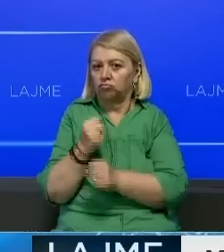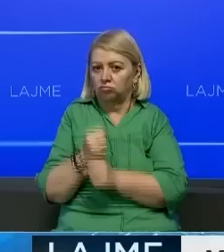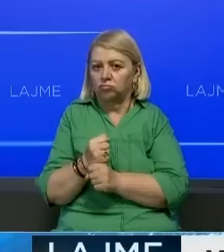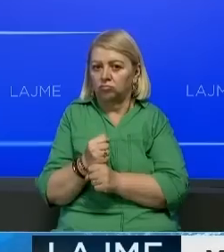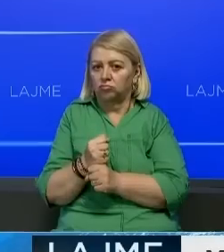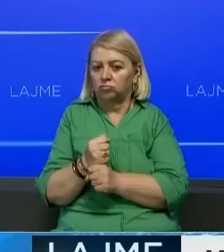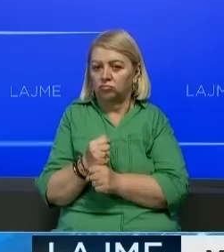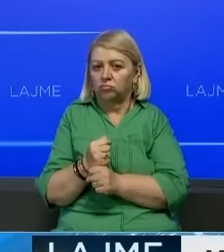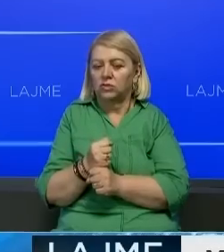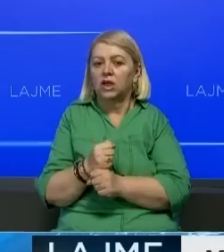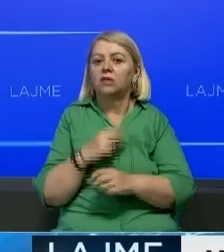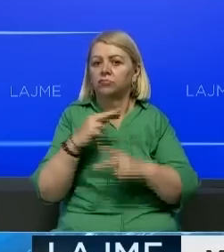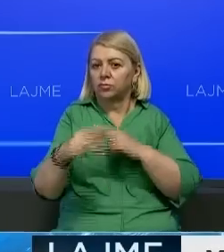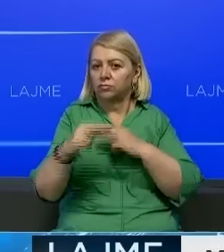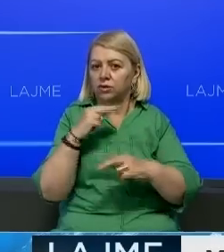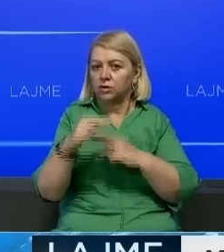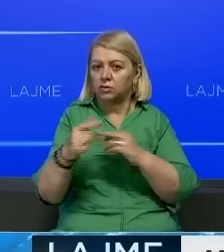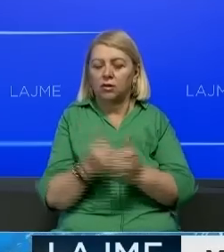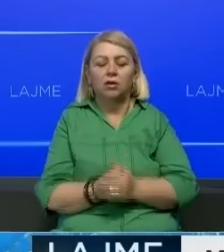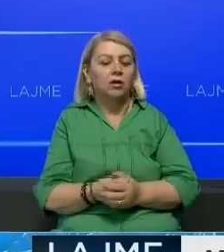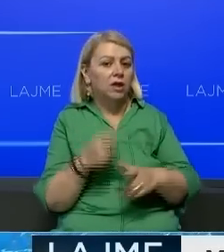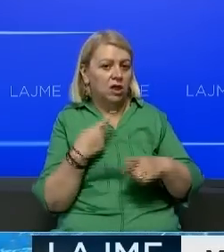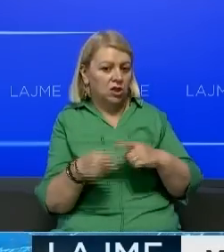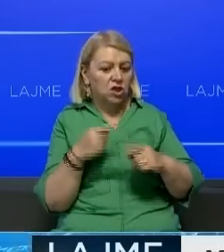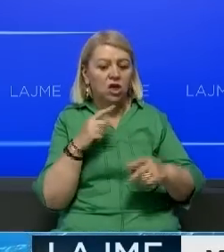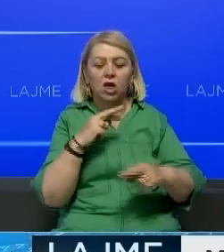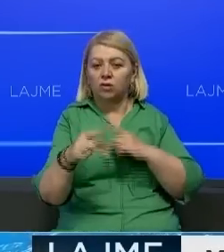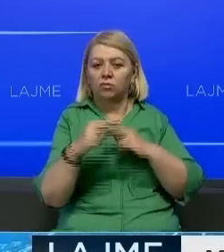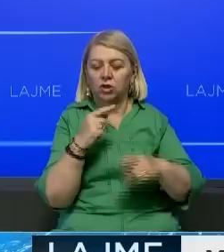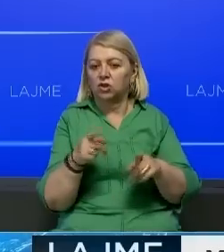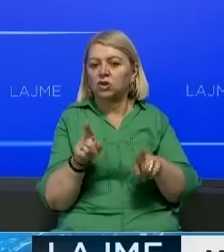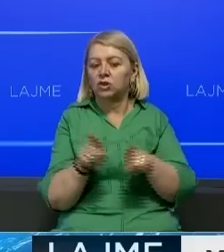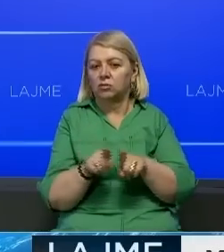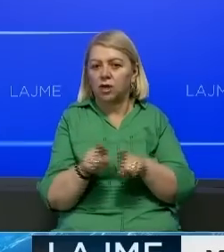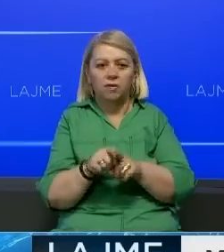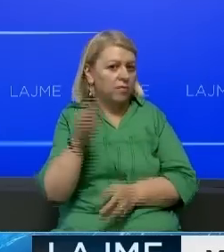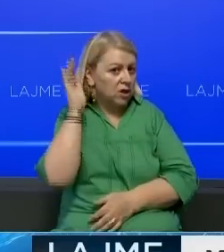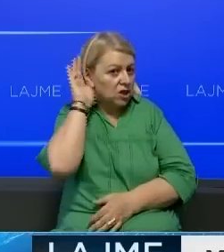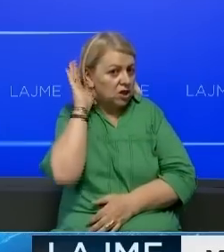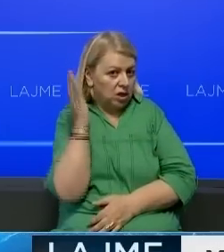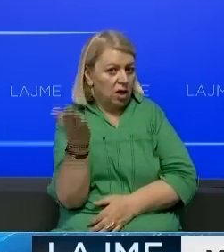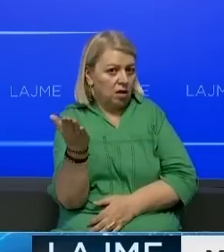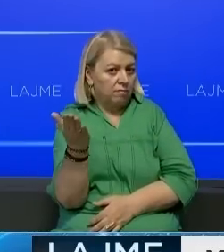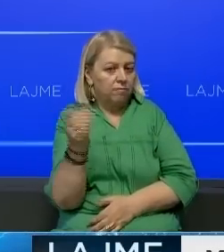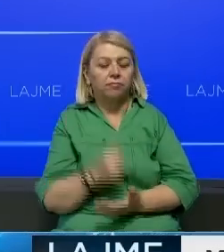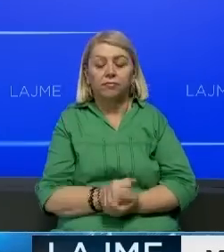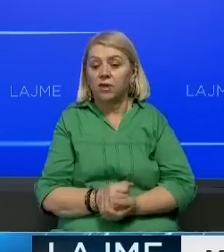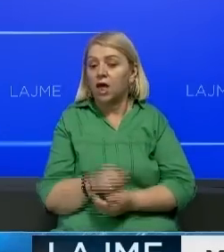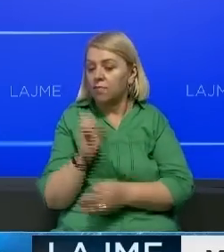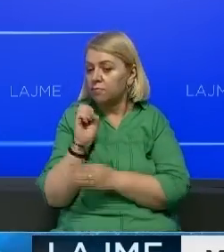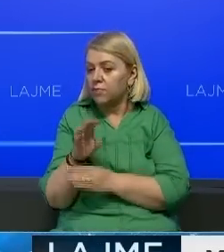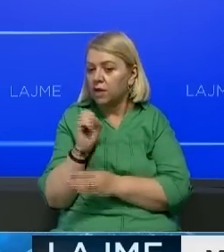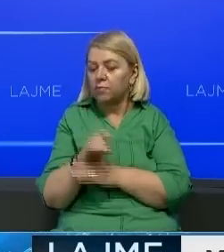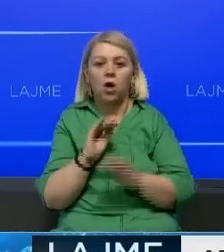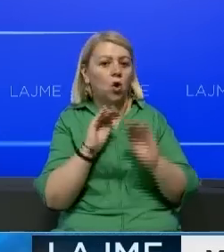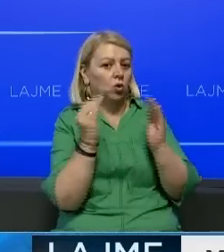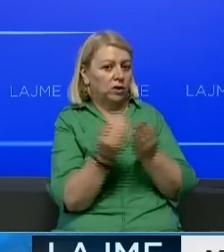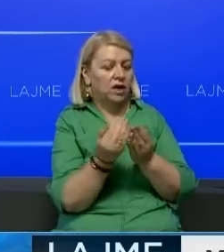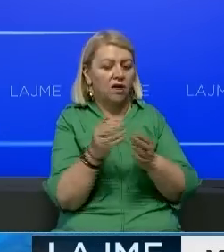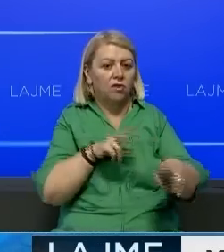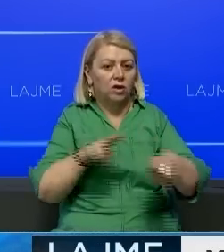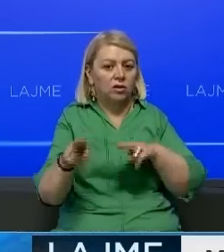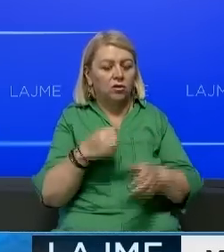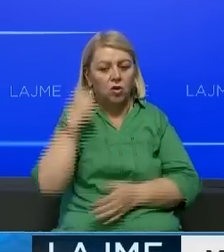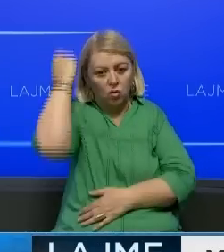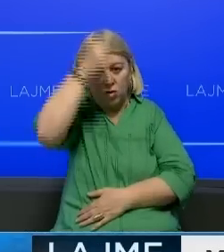mbi bazën e reciprocitetit. Dhe çështjen e reciprocitetit në rastin konkret e vlerëson ministria pas konsultimit me Udhën e Avokatëve të Kosovës.